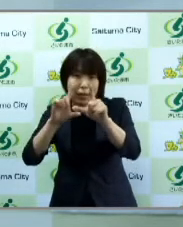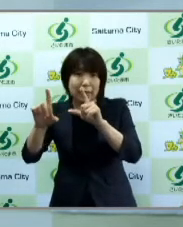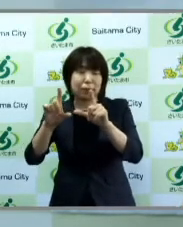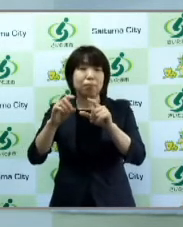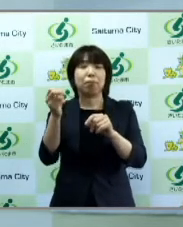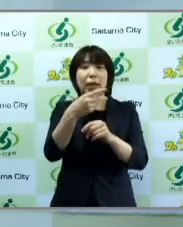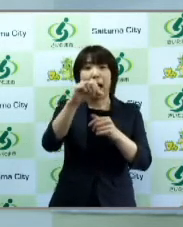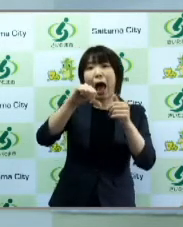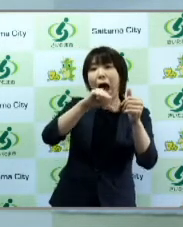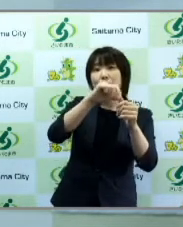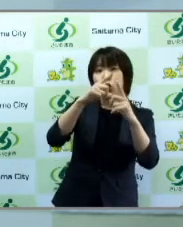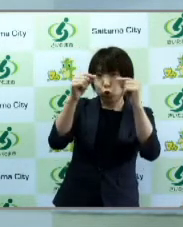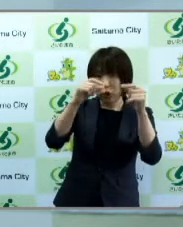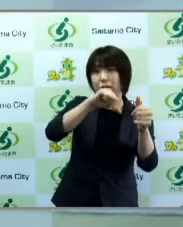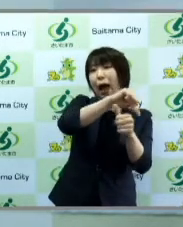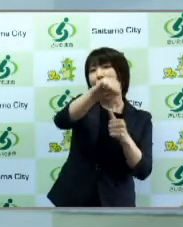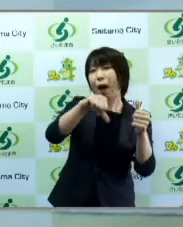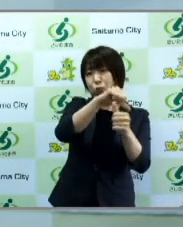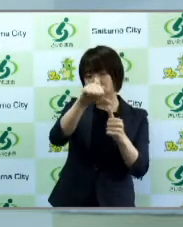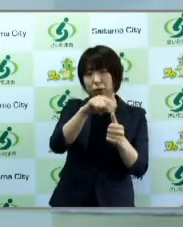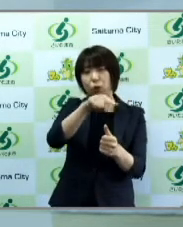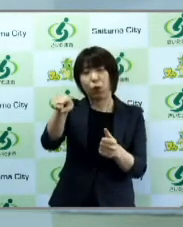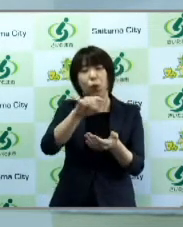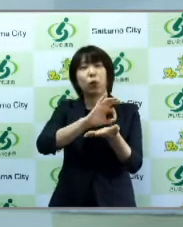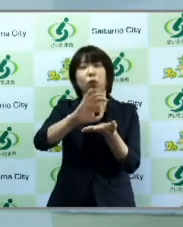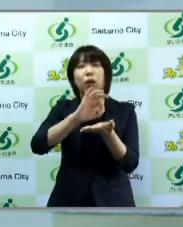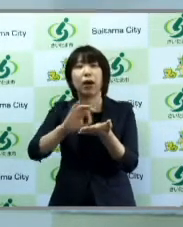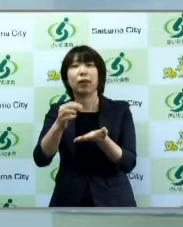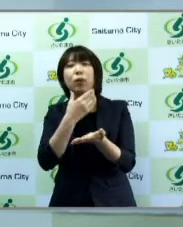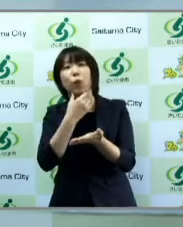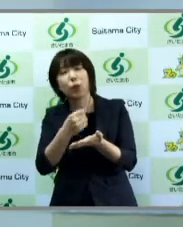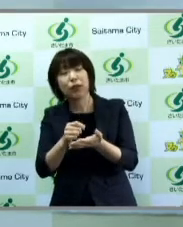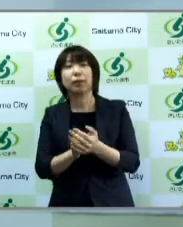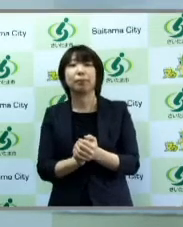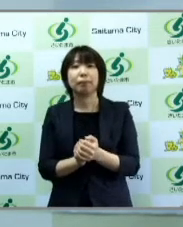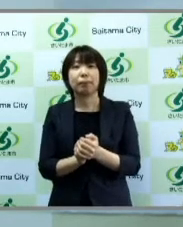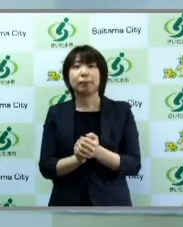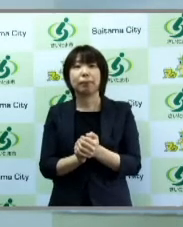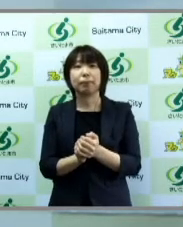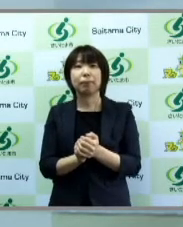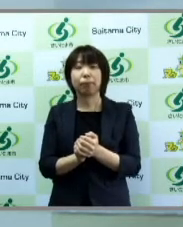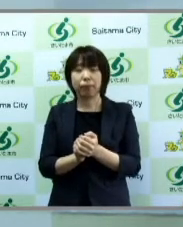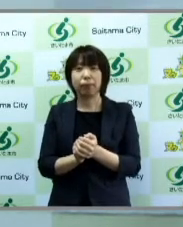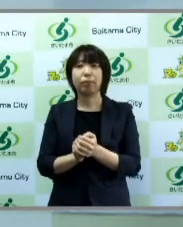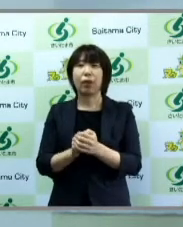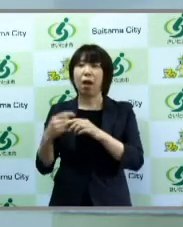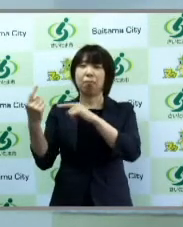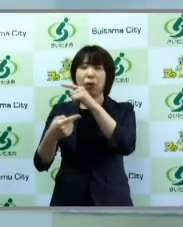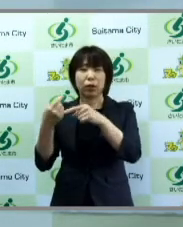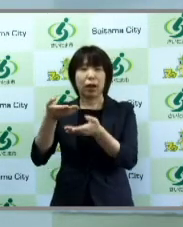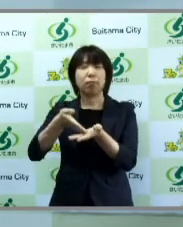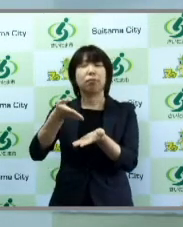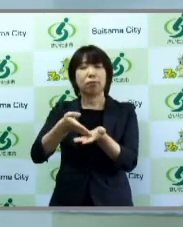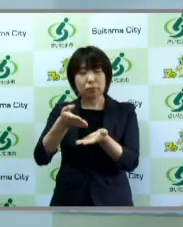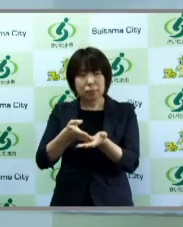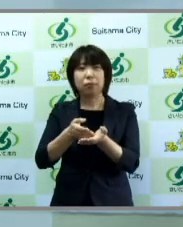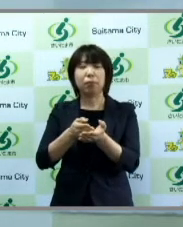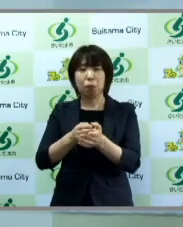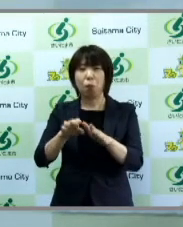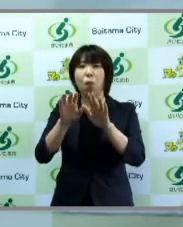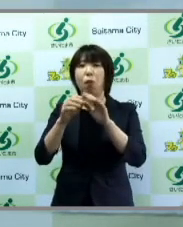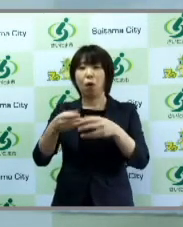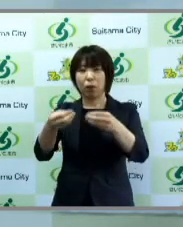COCOA 等を積極的に活用してください。繰り返しになりますが、感染者数が増加しております。今一